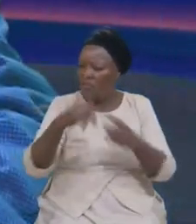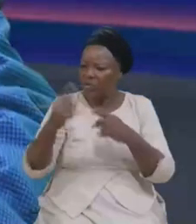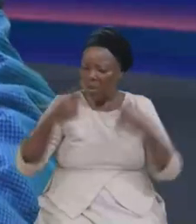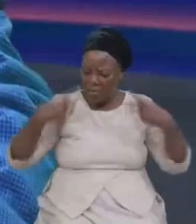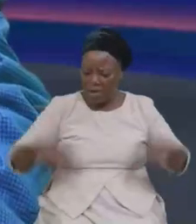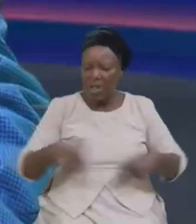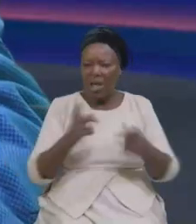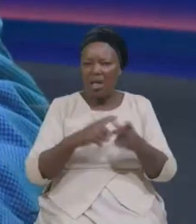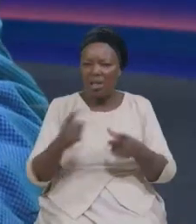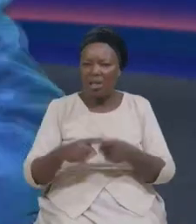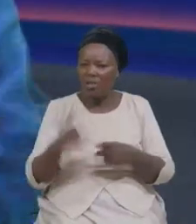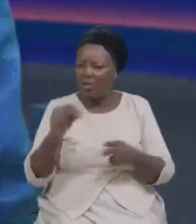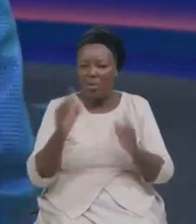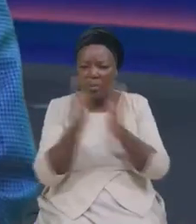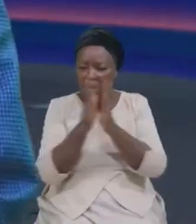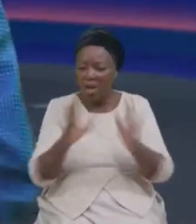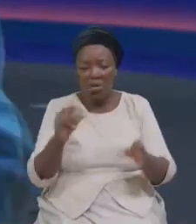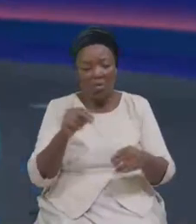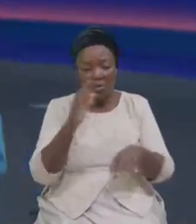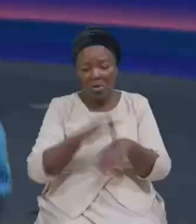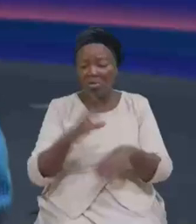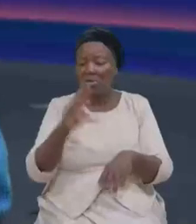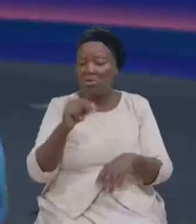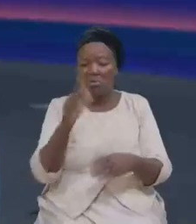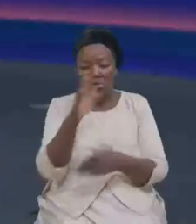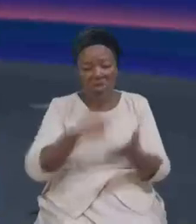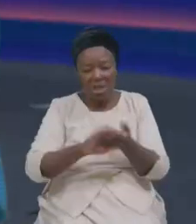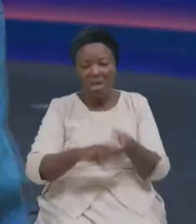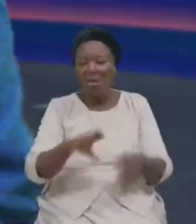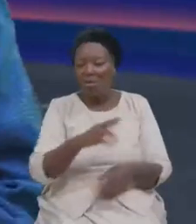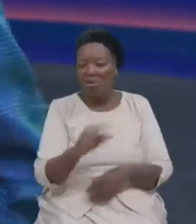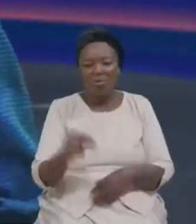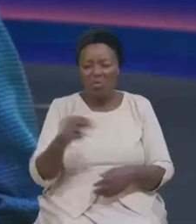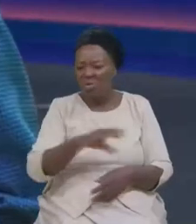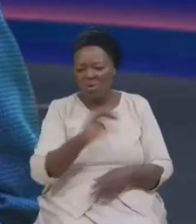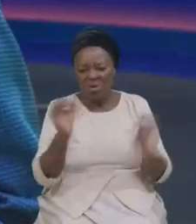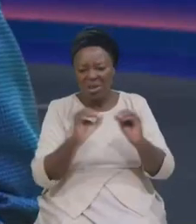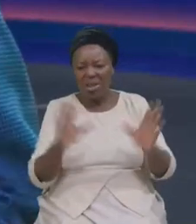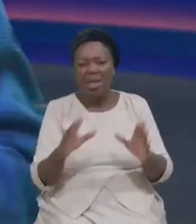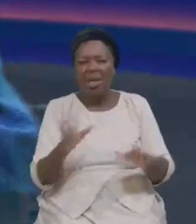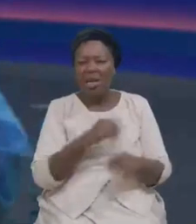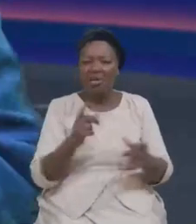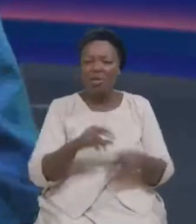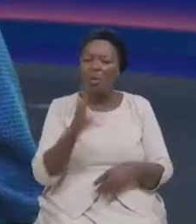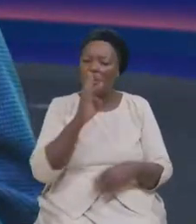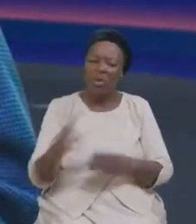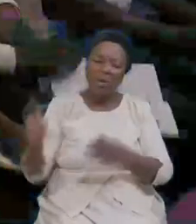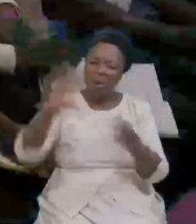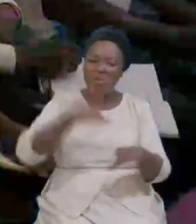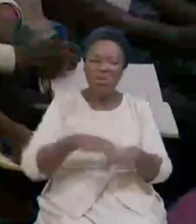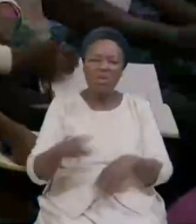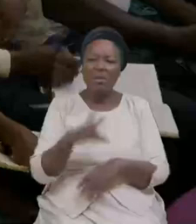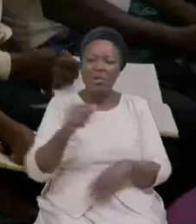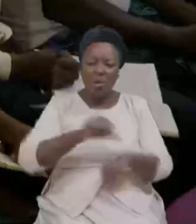c'est ta prière. Pas de prière, pas de touche. Tu n'as pas tremblé, tu n'as rien versé sur nous. Hein. Pas d'onction. » Il a dit,